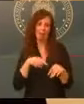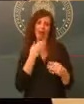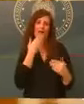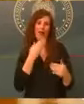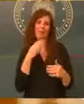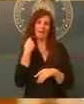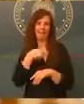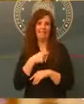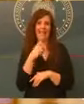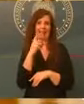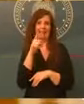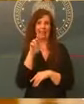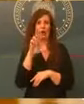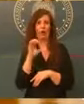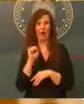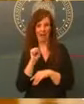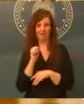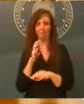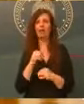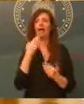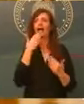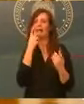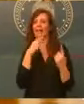grazie avete pazienza ma